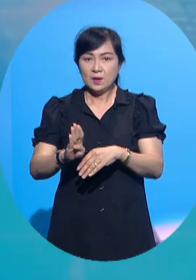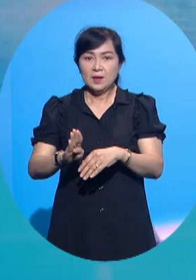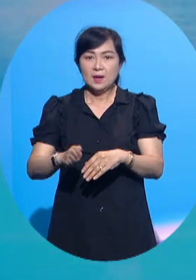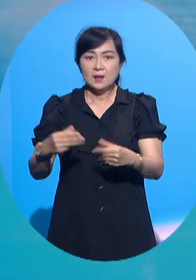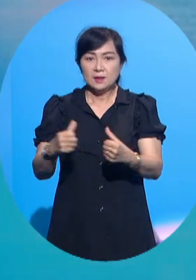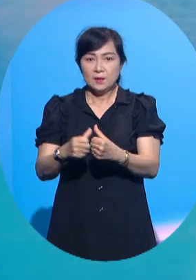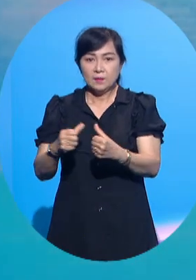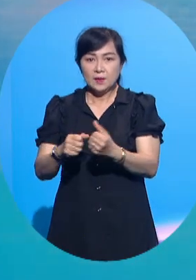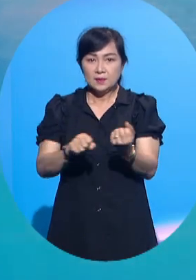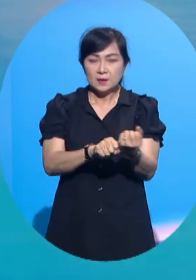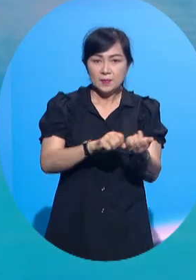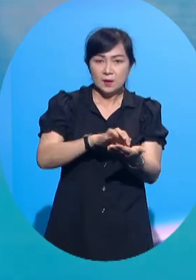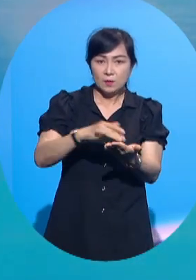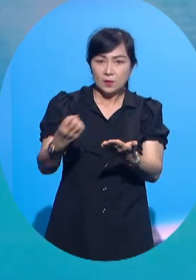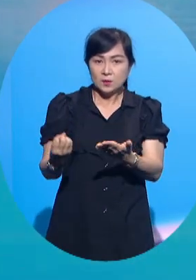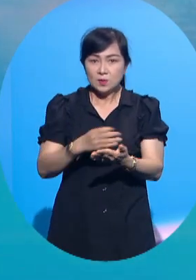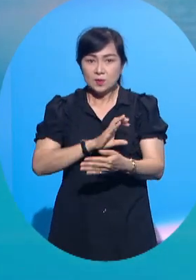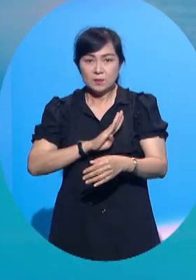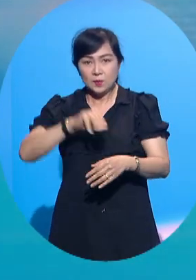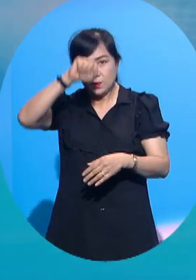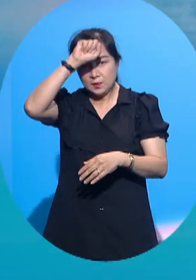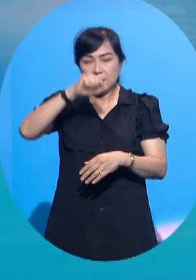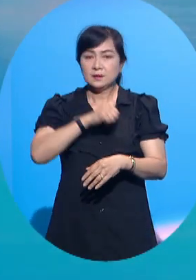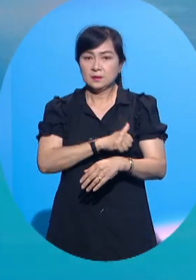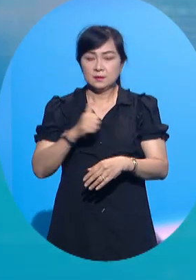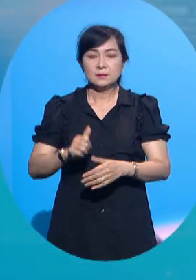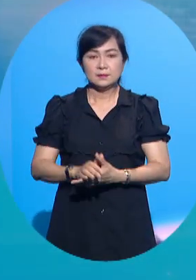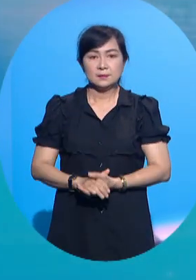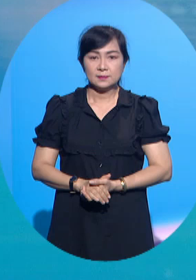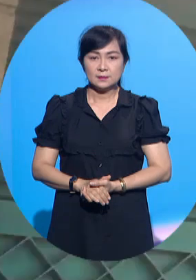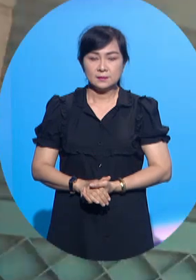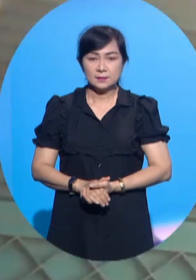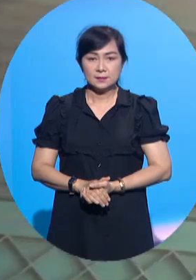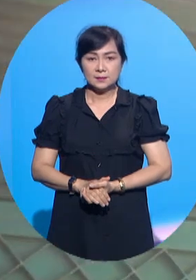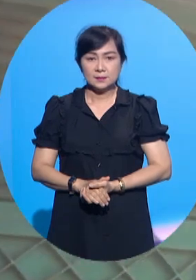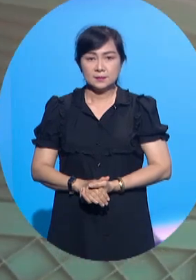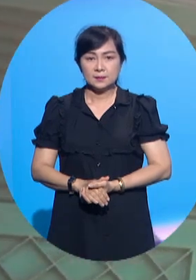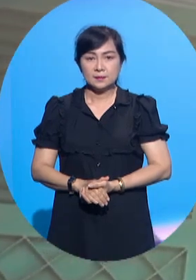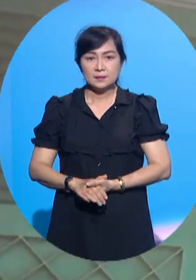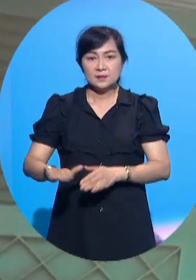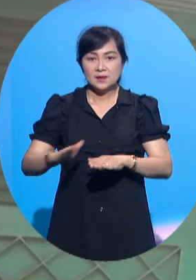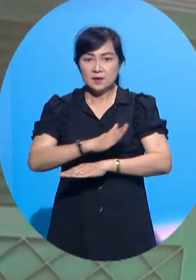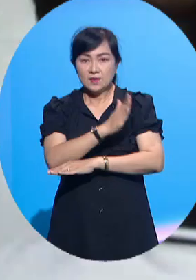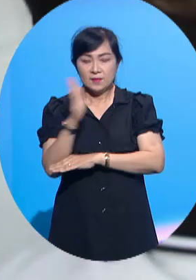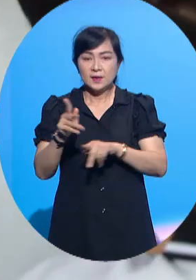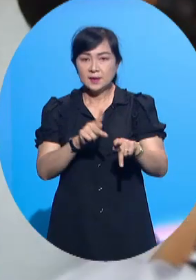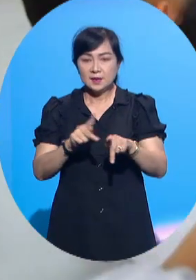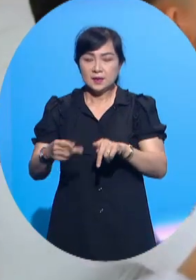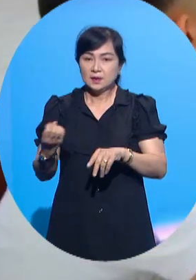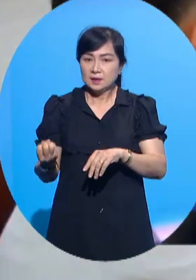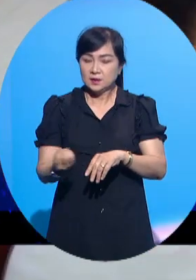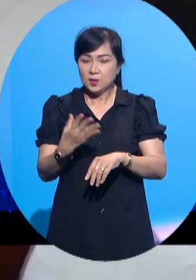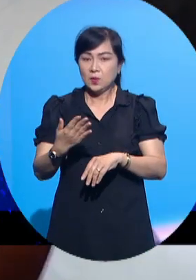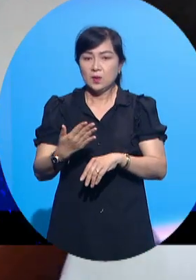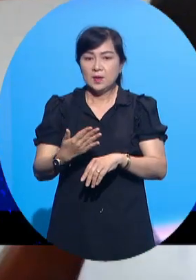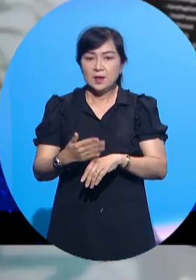huyện nhằm góp phần để mạnh công nghệ số trong cán bộ Đảng viên và nhân dân nhằm thực hiện phát triển kinh tế số